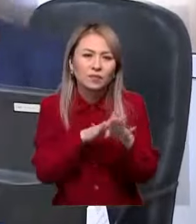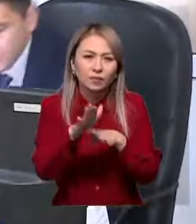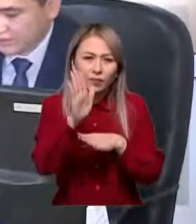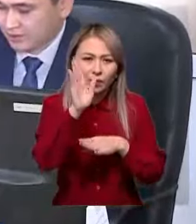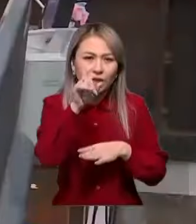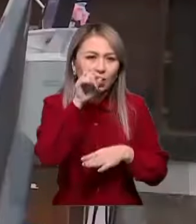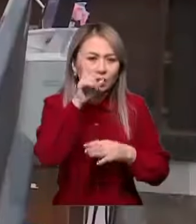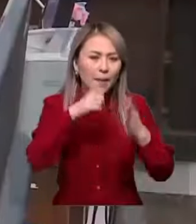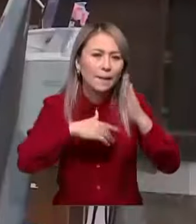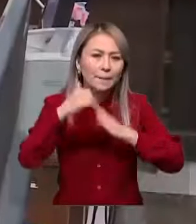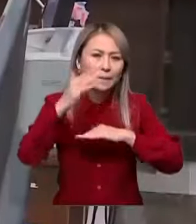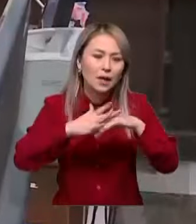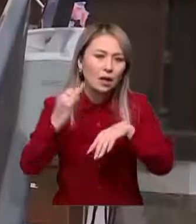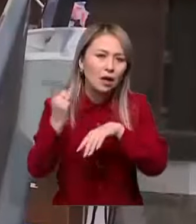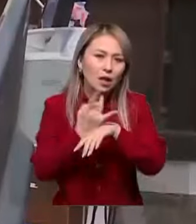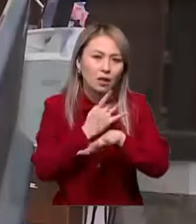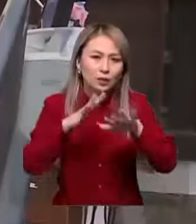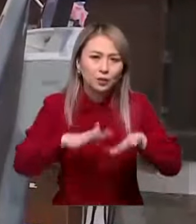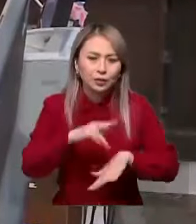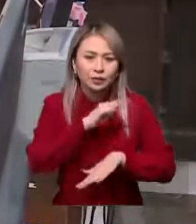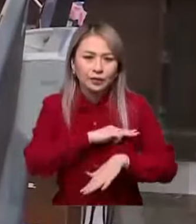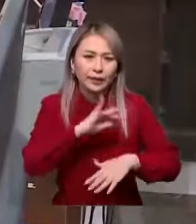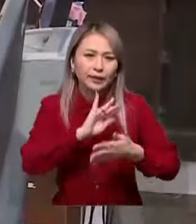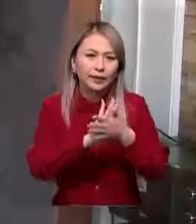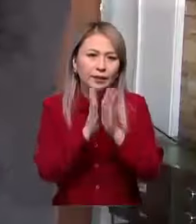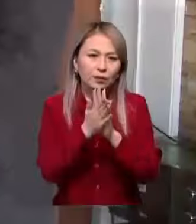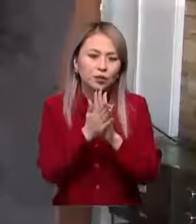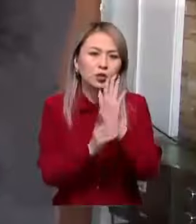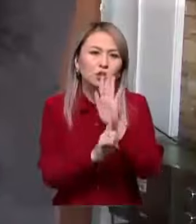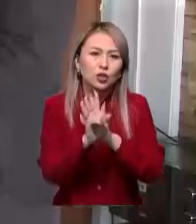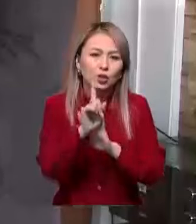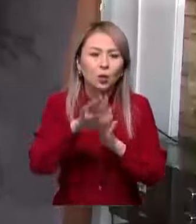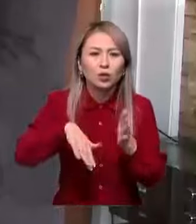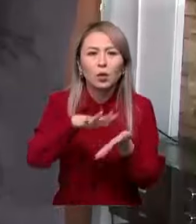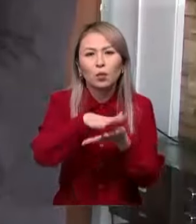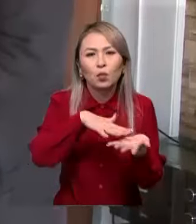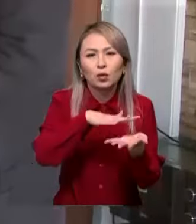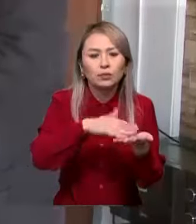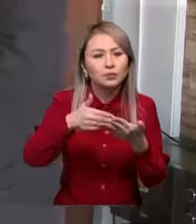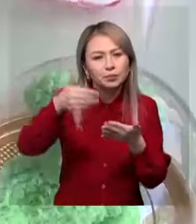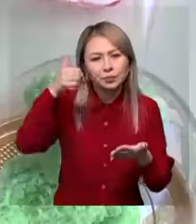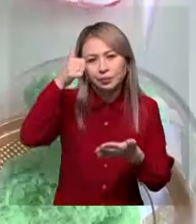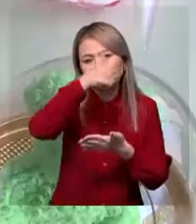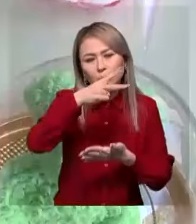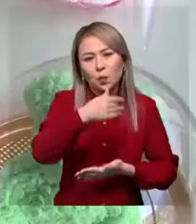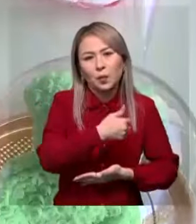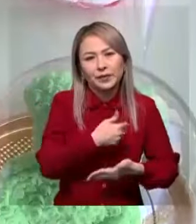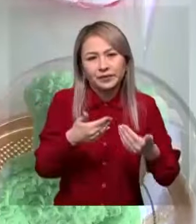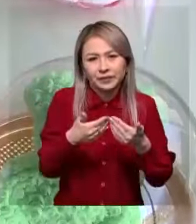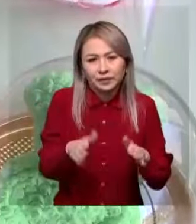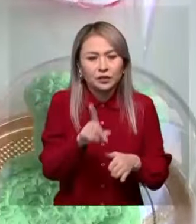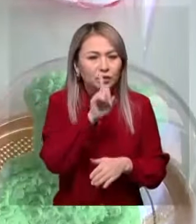Олар жастар практикасы, алғашқы жұмыс орны және келісім шарт жобасы. Одан бөлік былтырдан бастап өз кәсібін ашқысы келетін